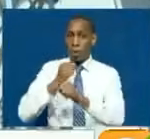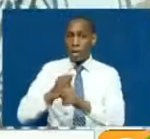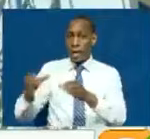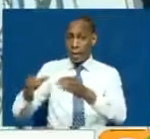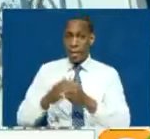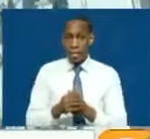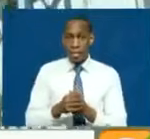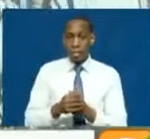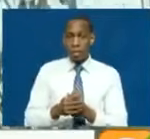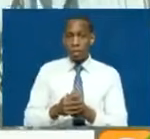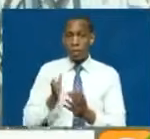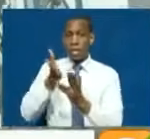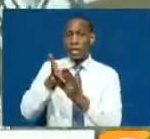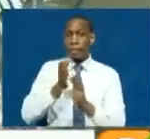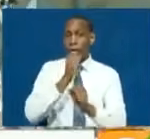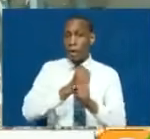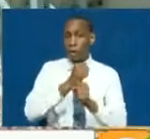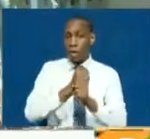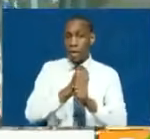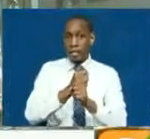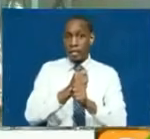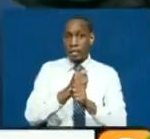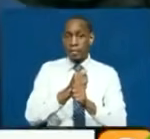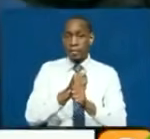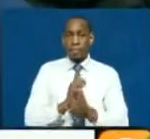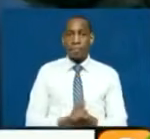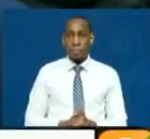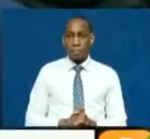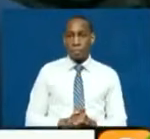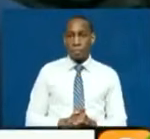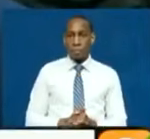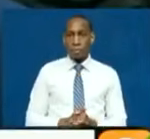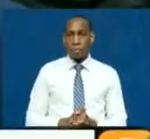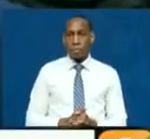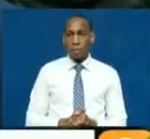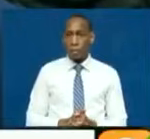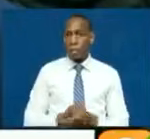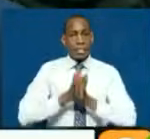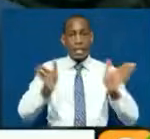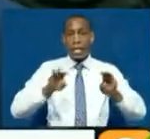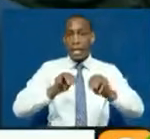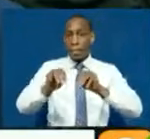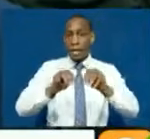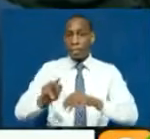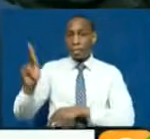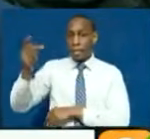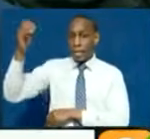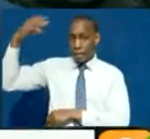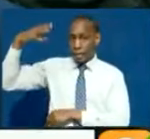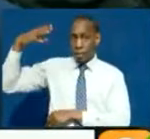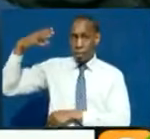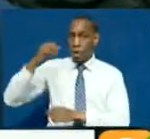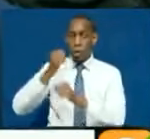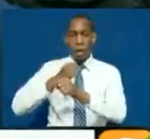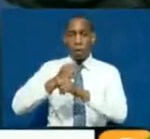hiyo kwa kuitilafiana na utendakazi wa wasimamizi. Virtually, the management of Kenya Power is